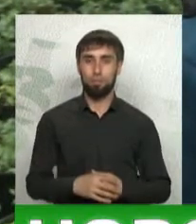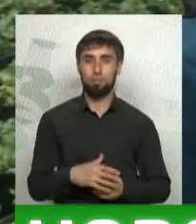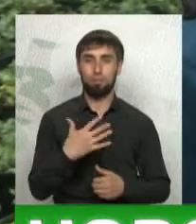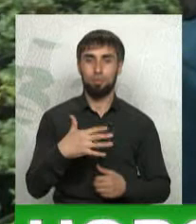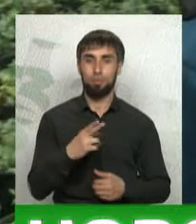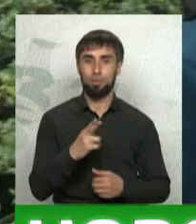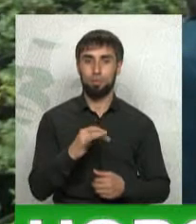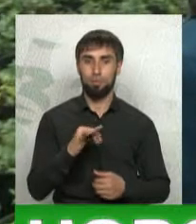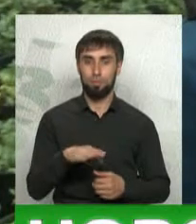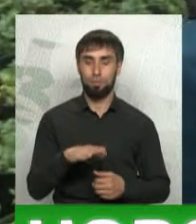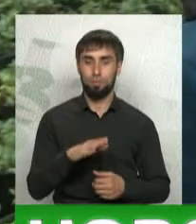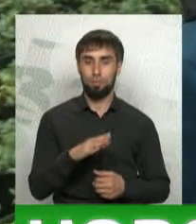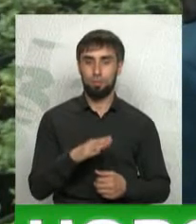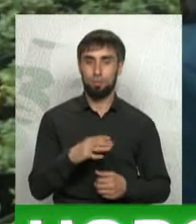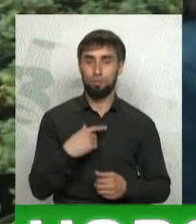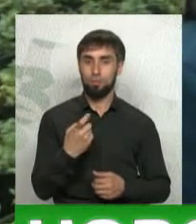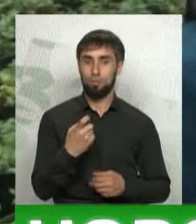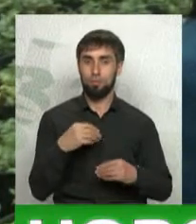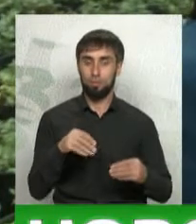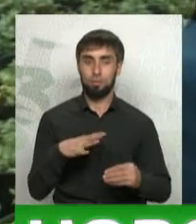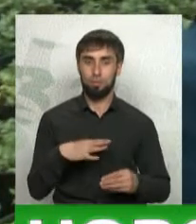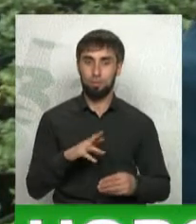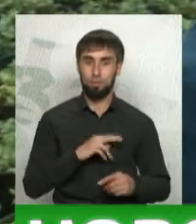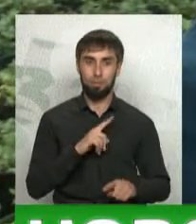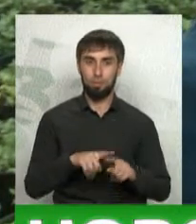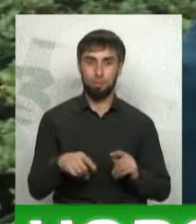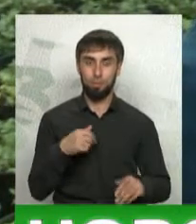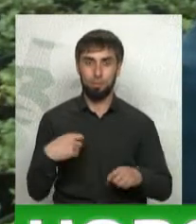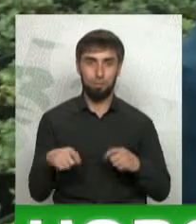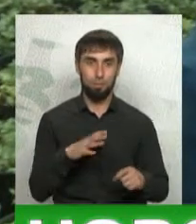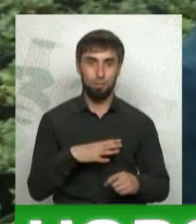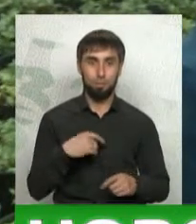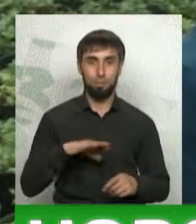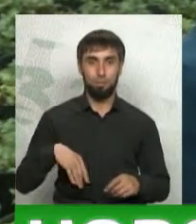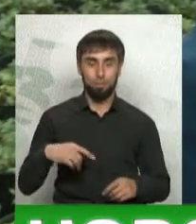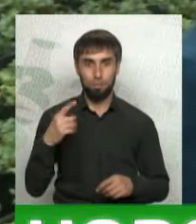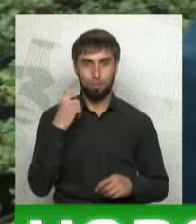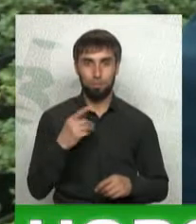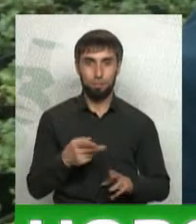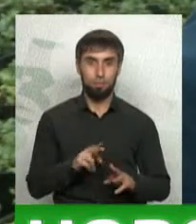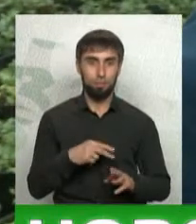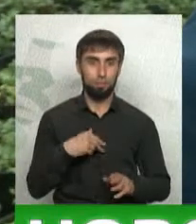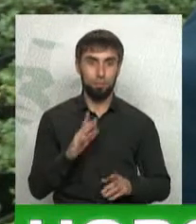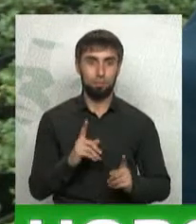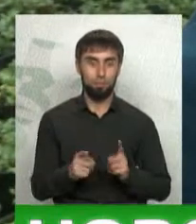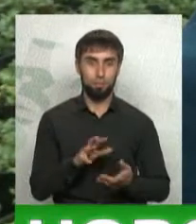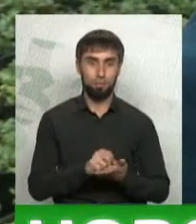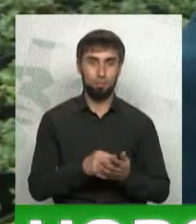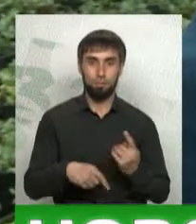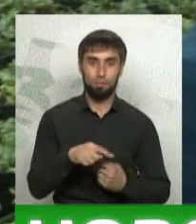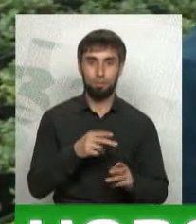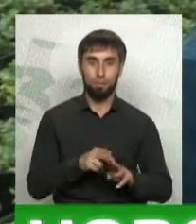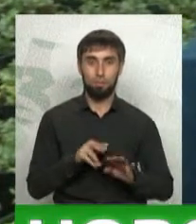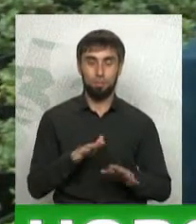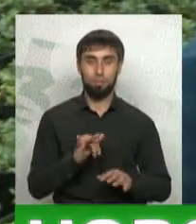50 кустов, я их где-то 100 садила. Я их быстро реализовала, потом думаю, да, я займусь реально бизнесом, этим